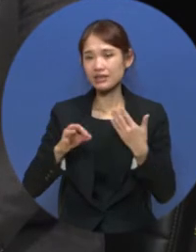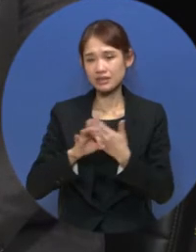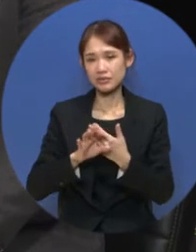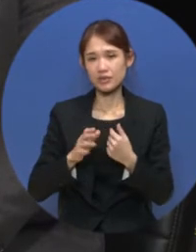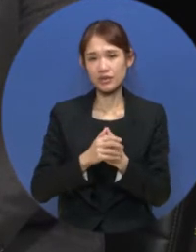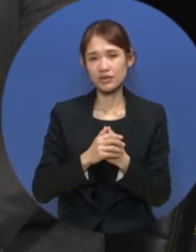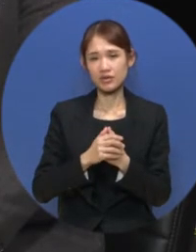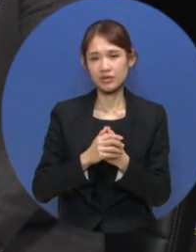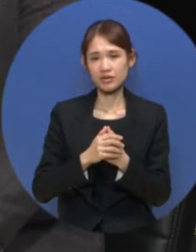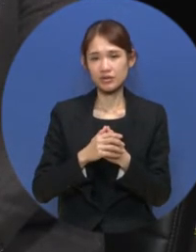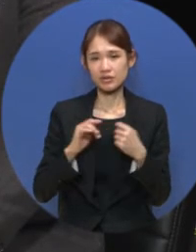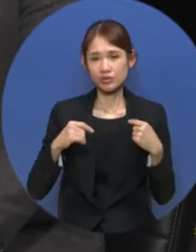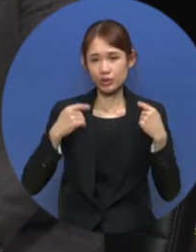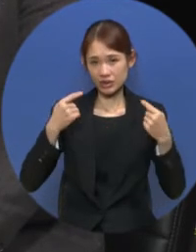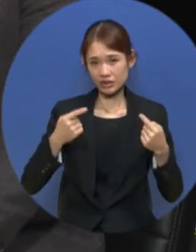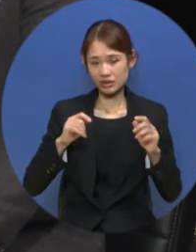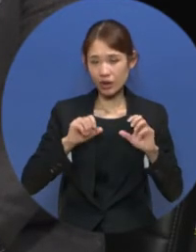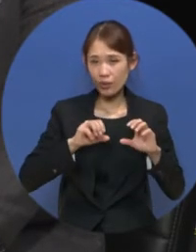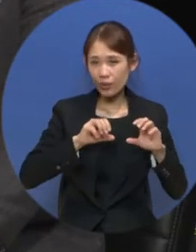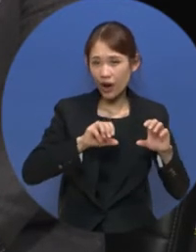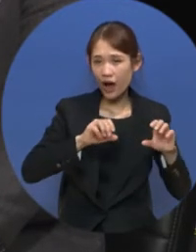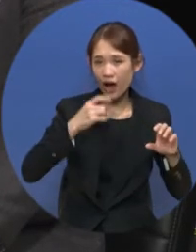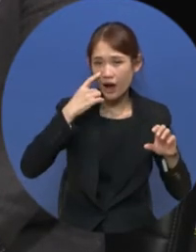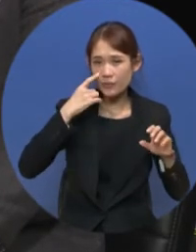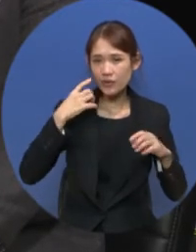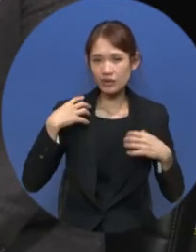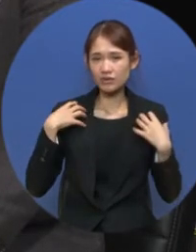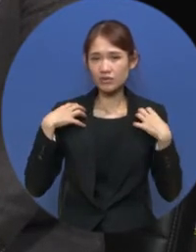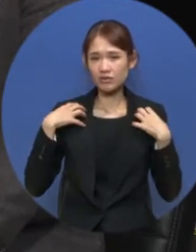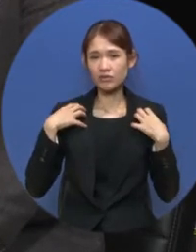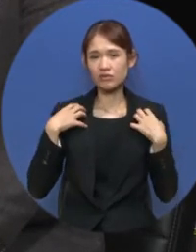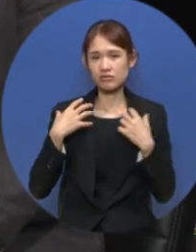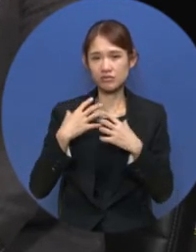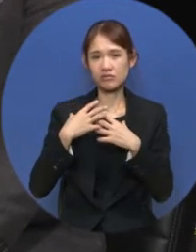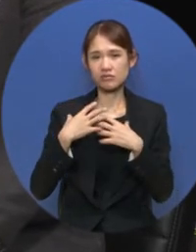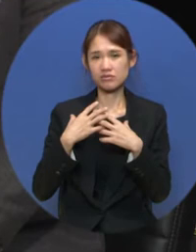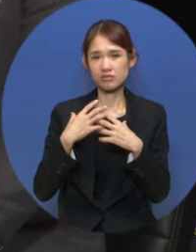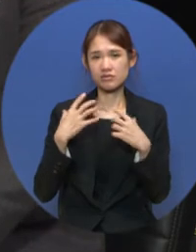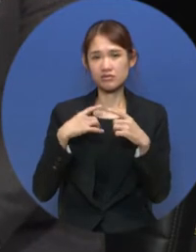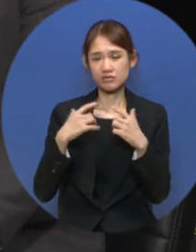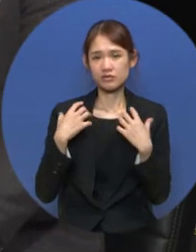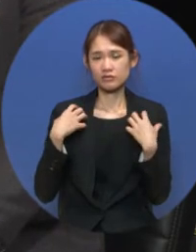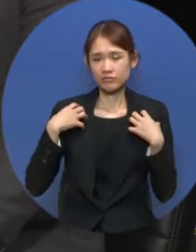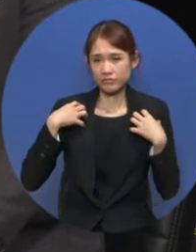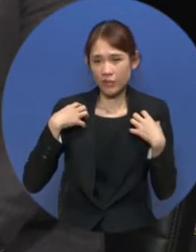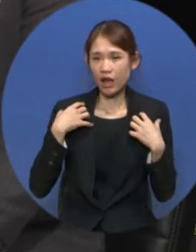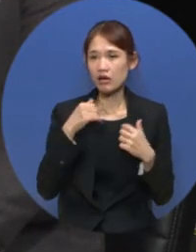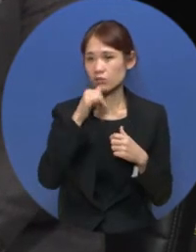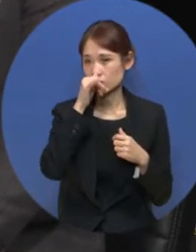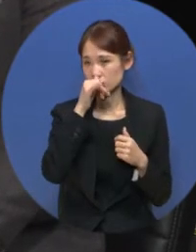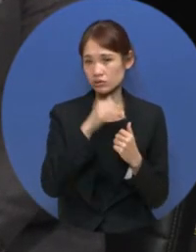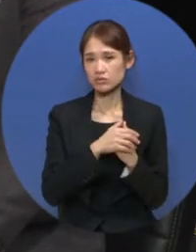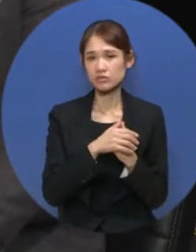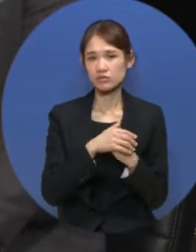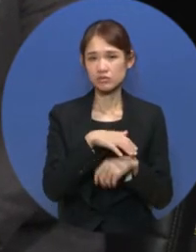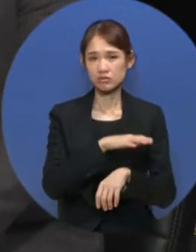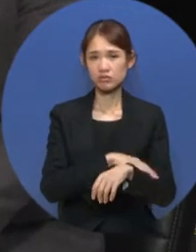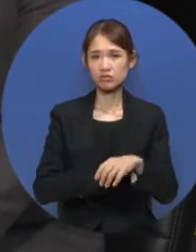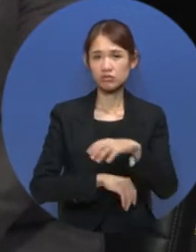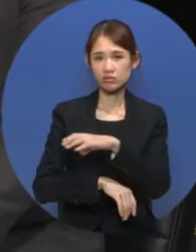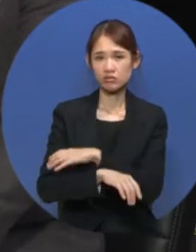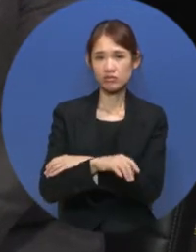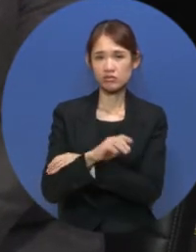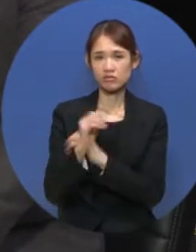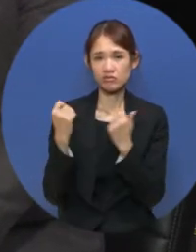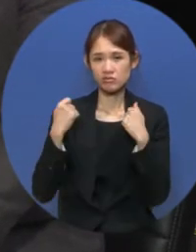들자면은 저희가 휠체어를 밀다 보니까 이렇게 상체가 조금 이렇게 커지는 부분들도 있거든요. 네. 이렇게 팔뚝이 좀 그래서